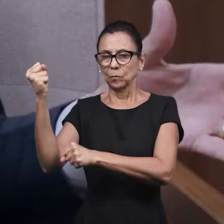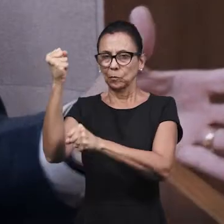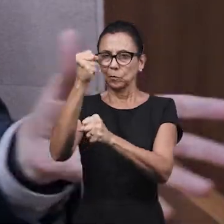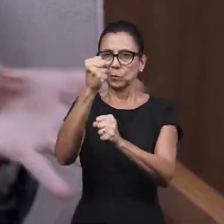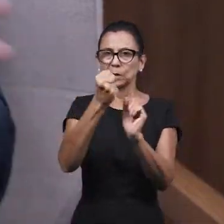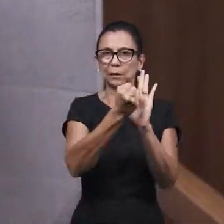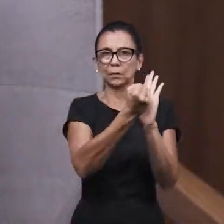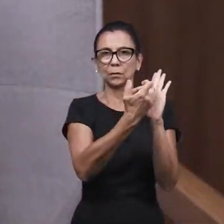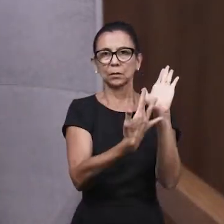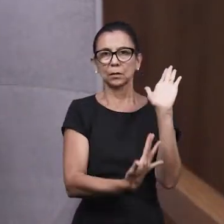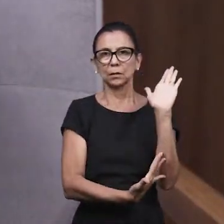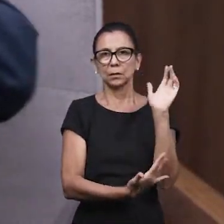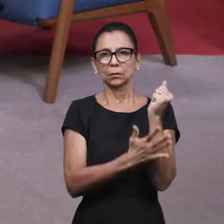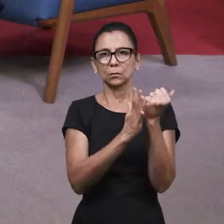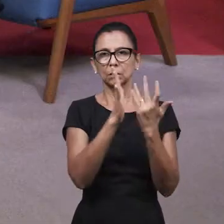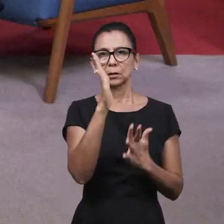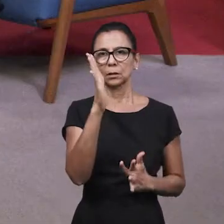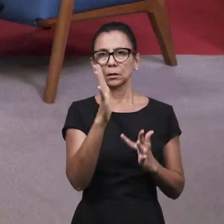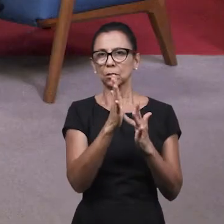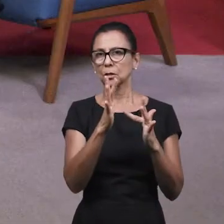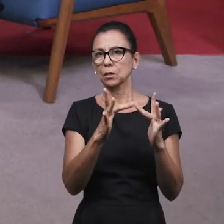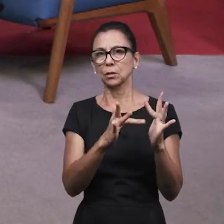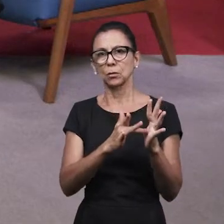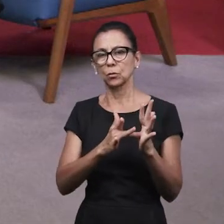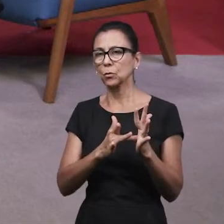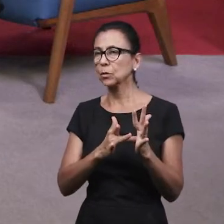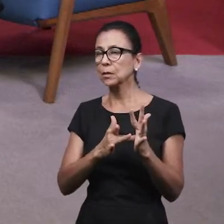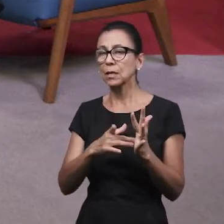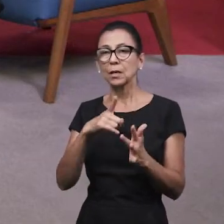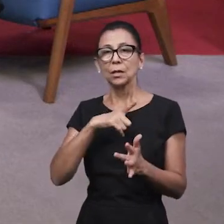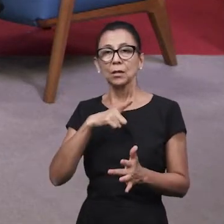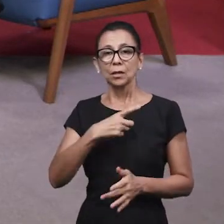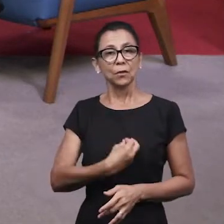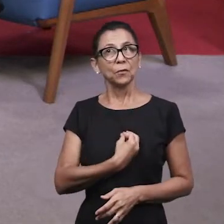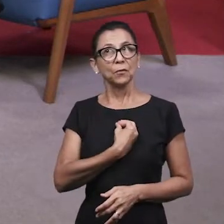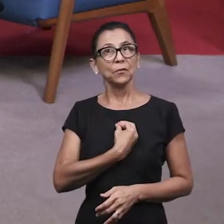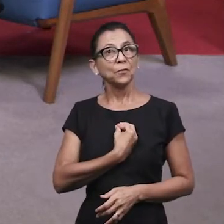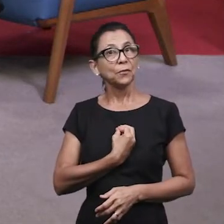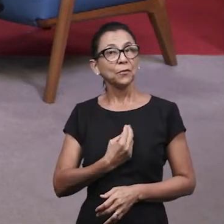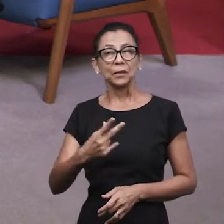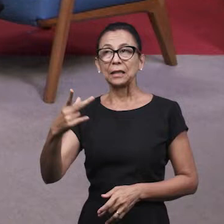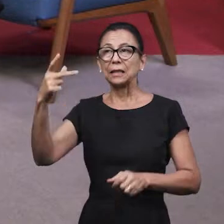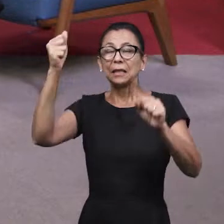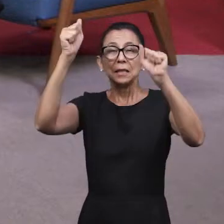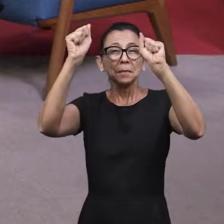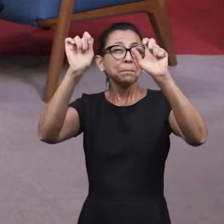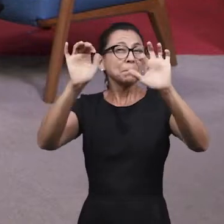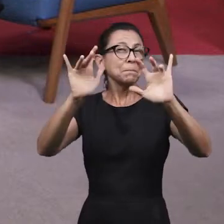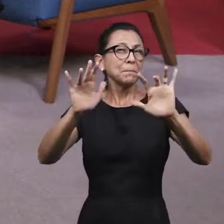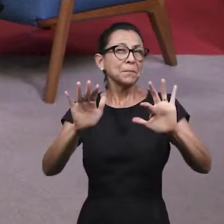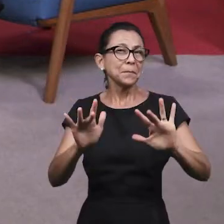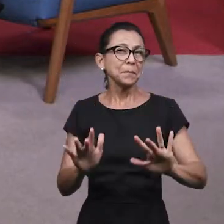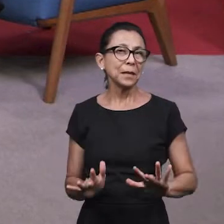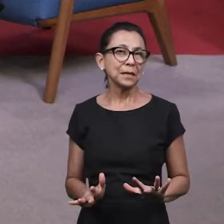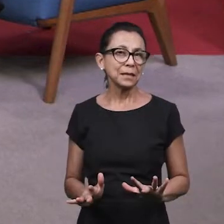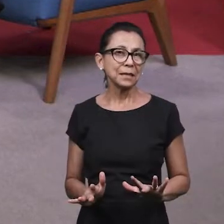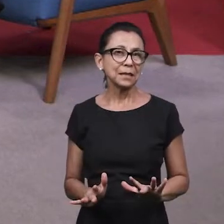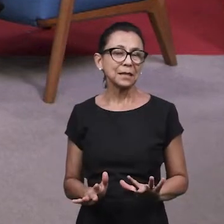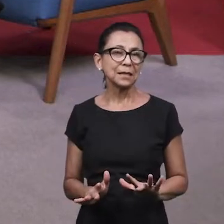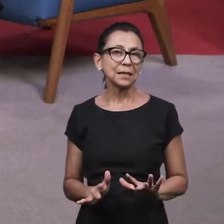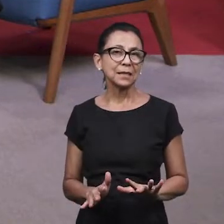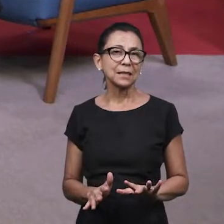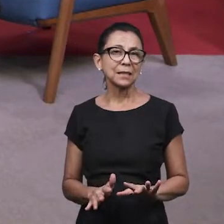la vie, me donne toutes ces bénédictions. Il passe sa résurrection aussi. Moi, en